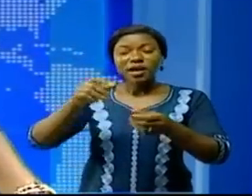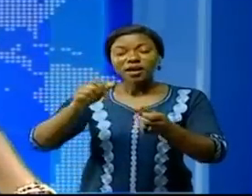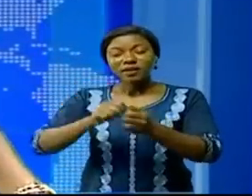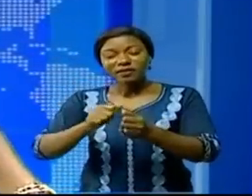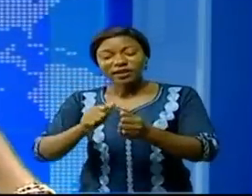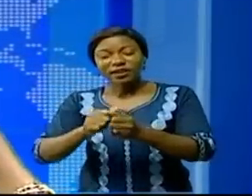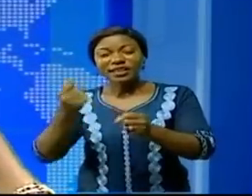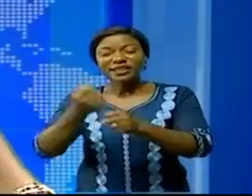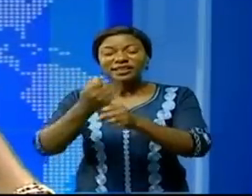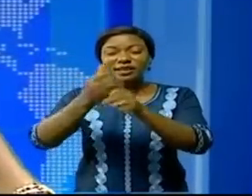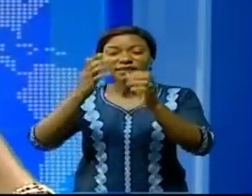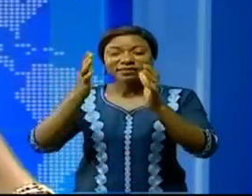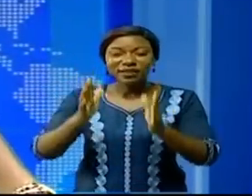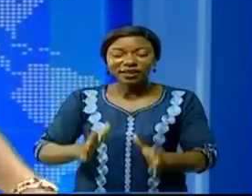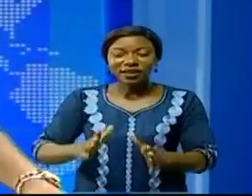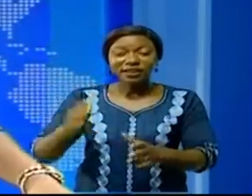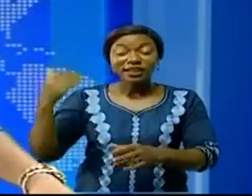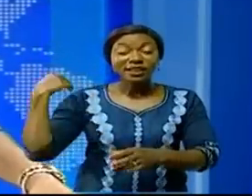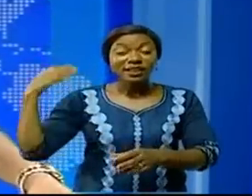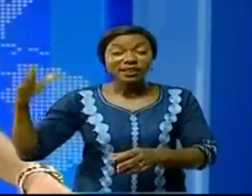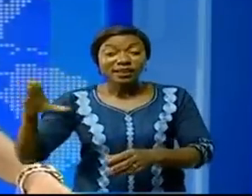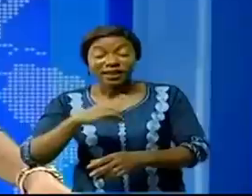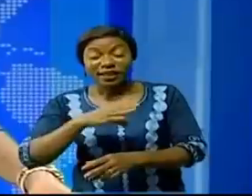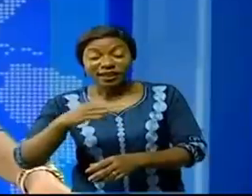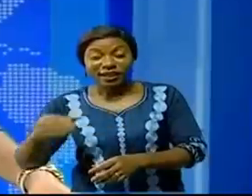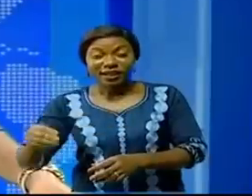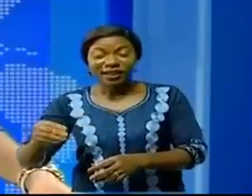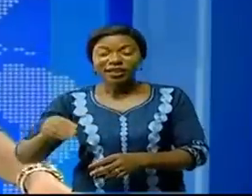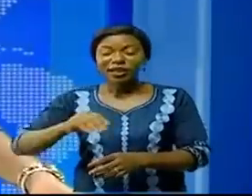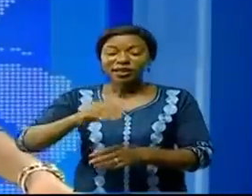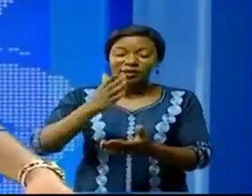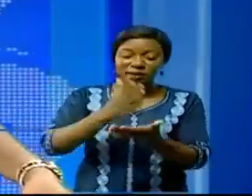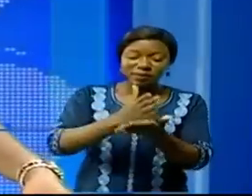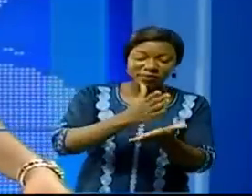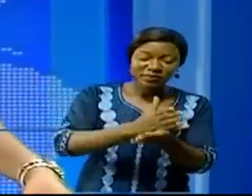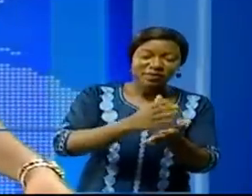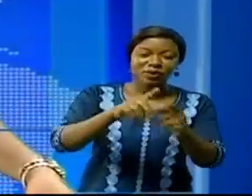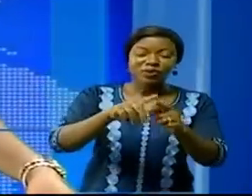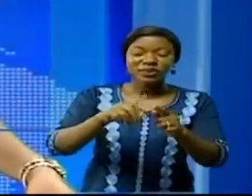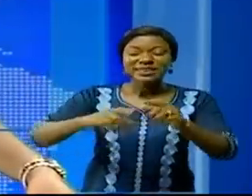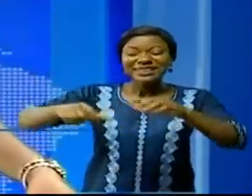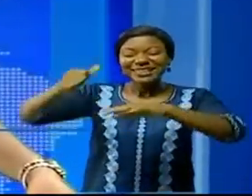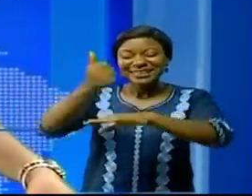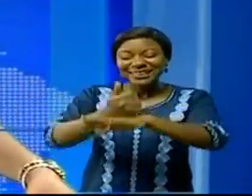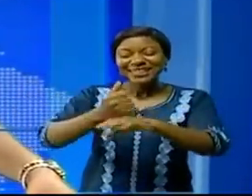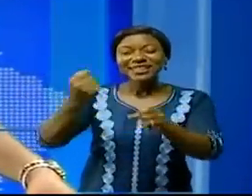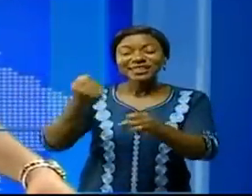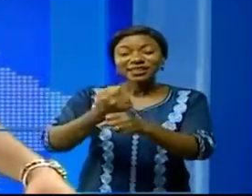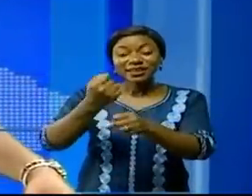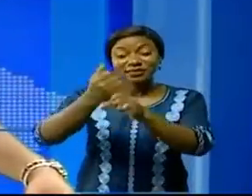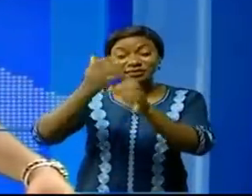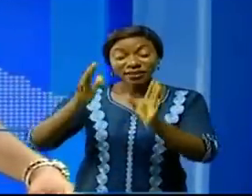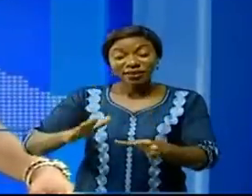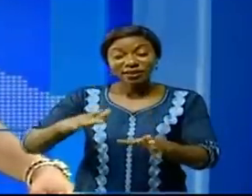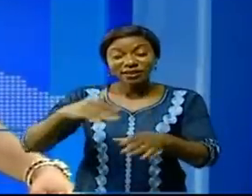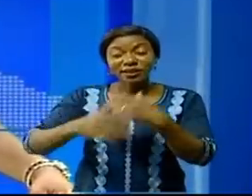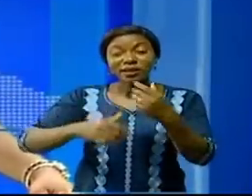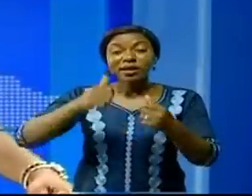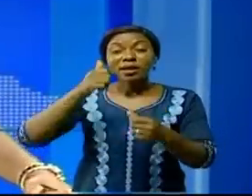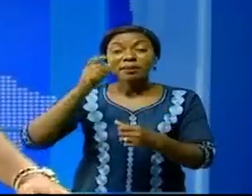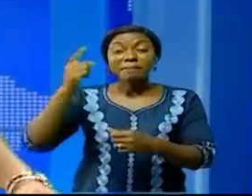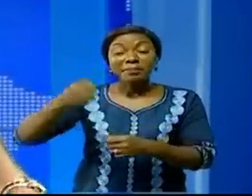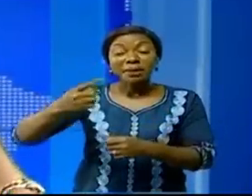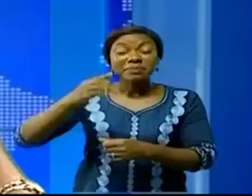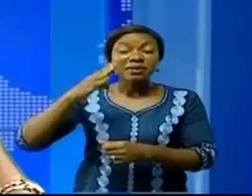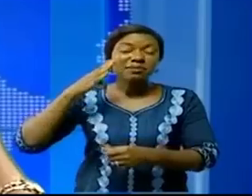la province de Lualaba, c'est l'une des recommandations de l'atelier de travailleurs tenu le 1er mai dernier